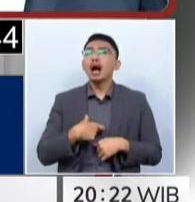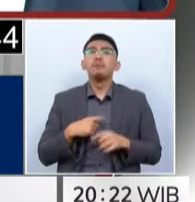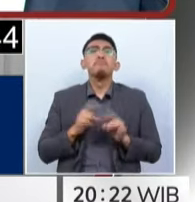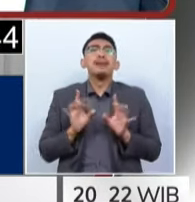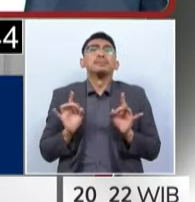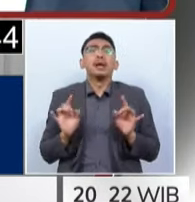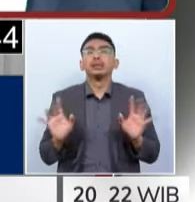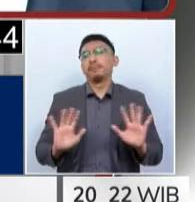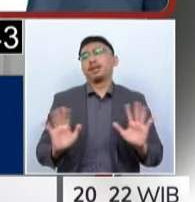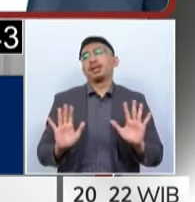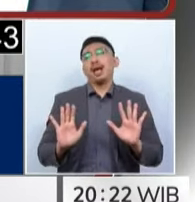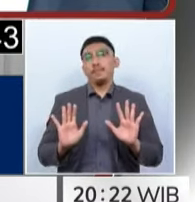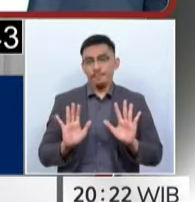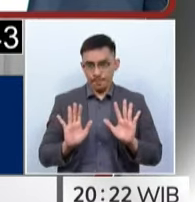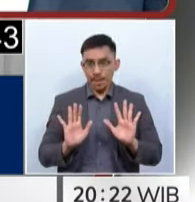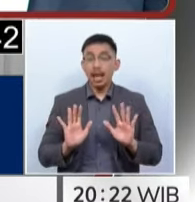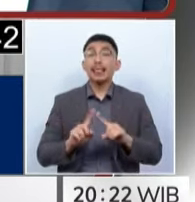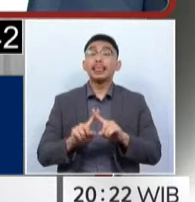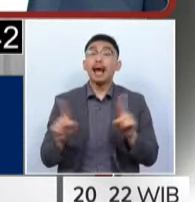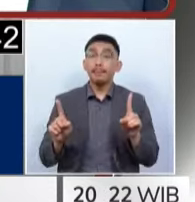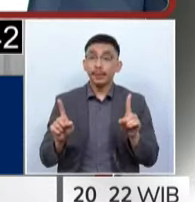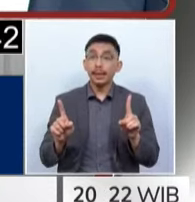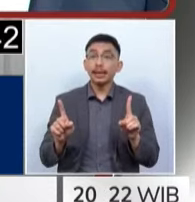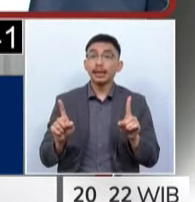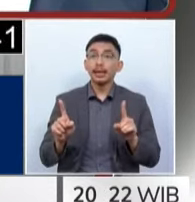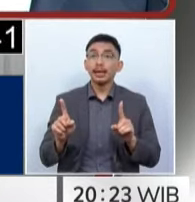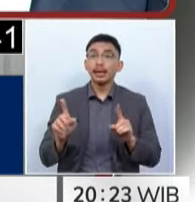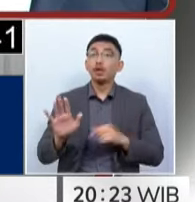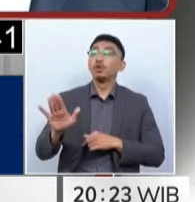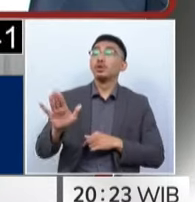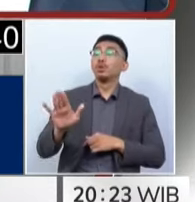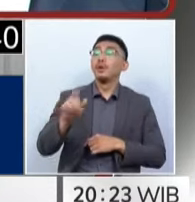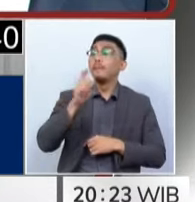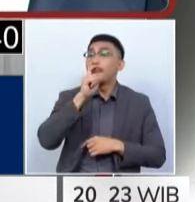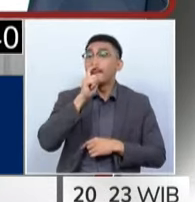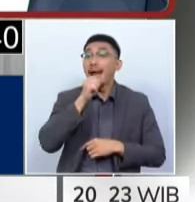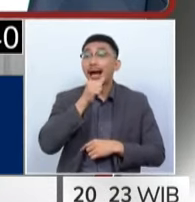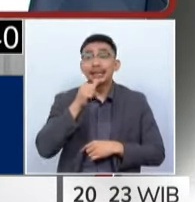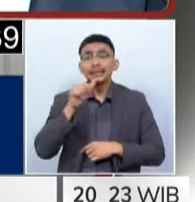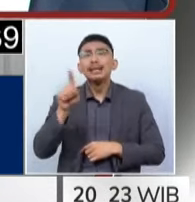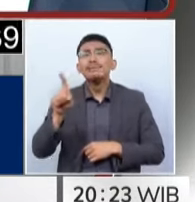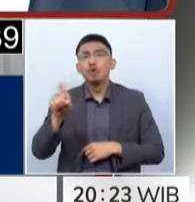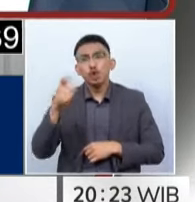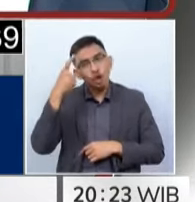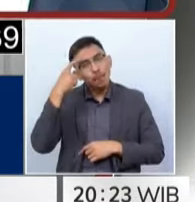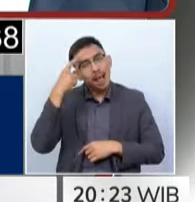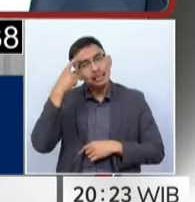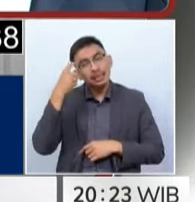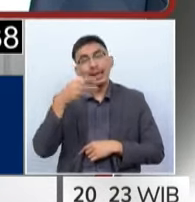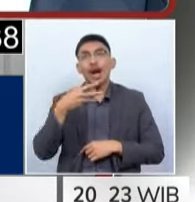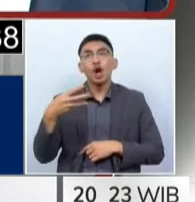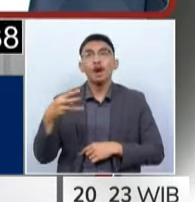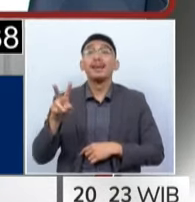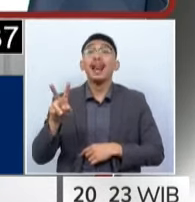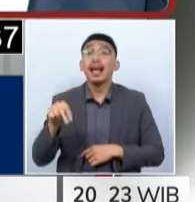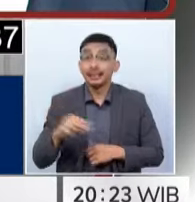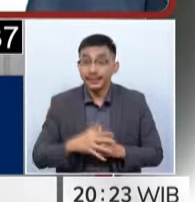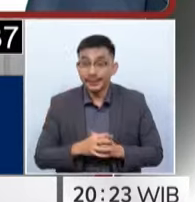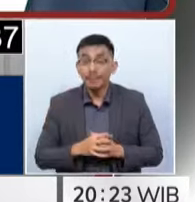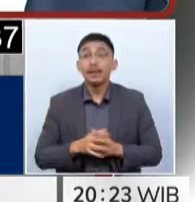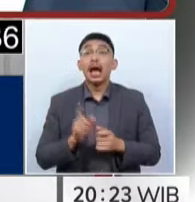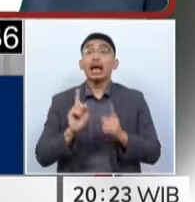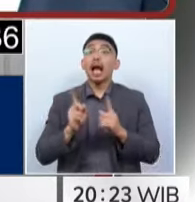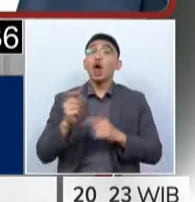tapi Pak Anis Saya kira Pak Anis perlu belajar ekonomi lagi ya kan jadi kalau bilang ideal